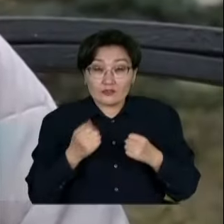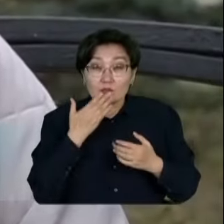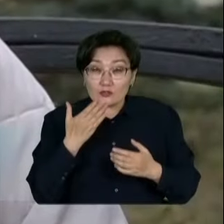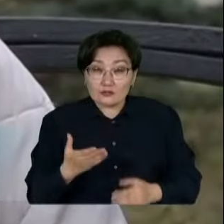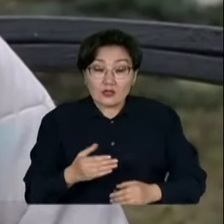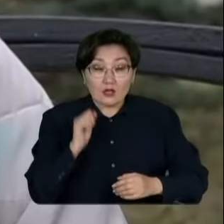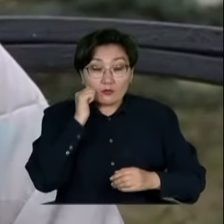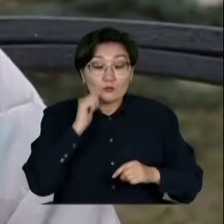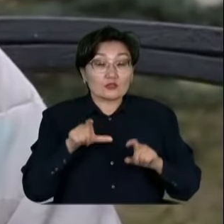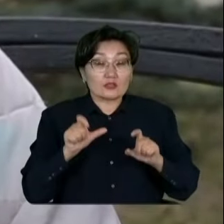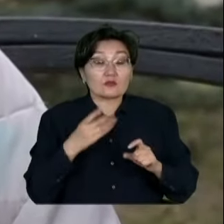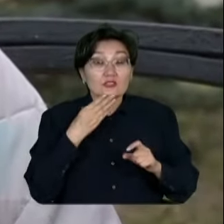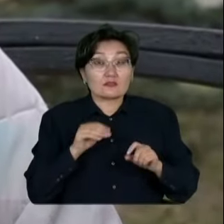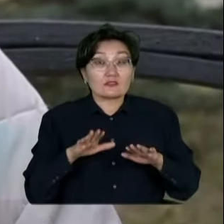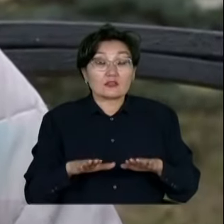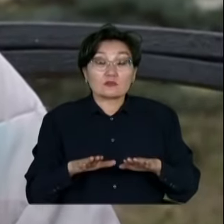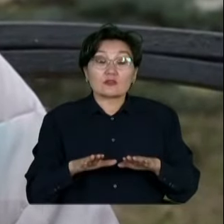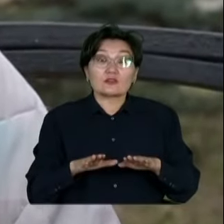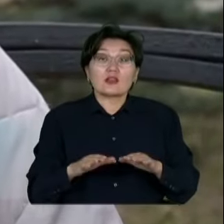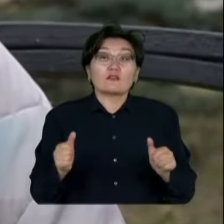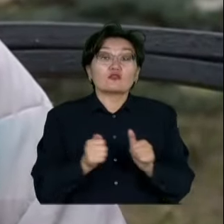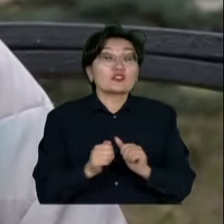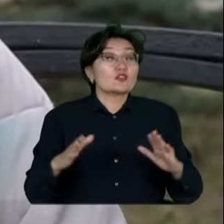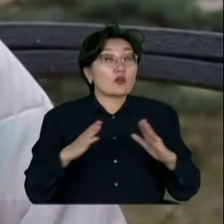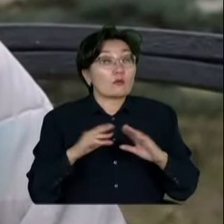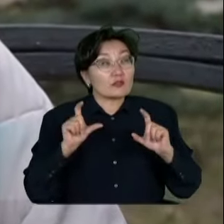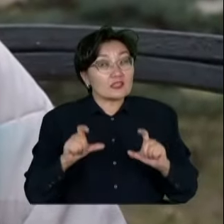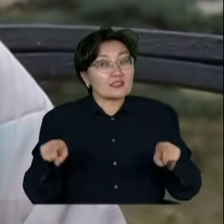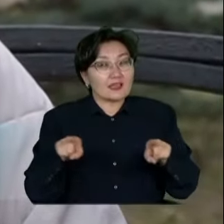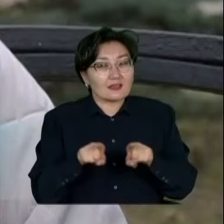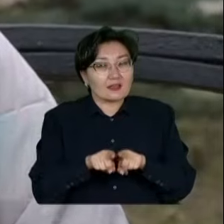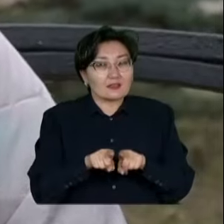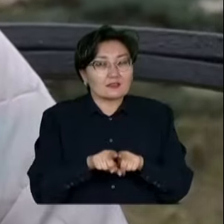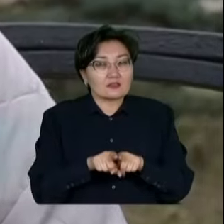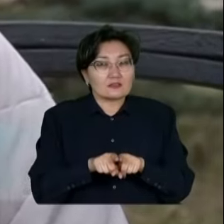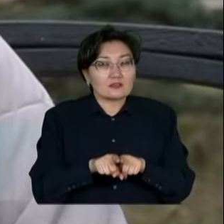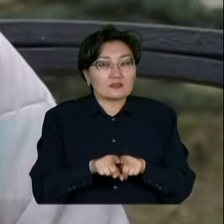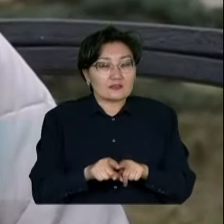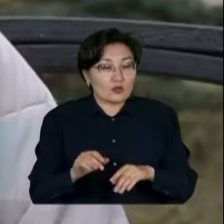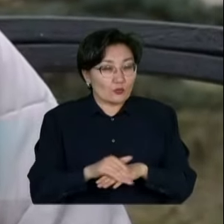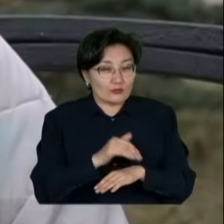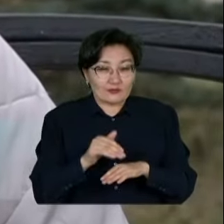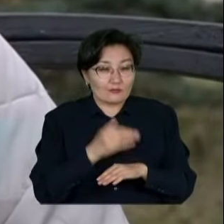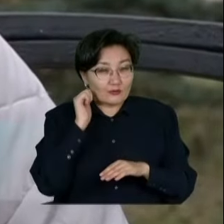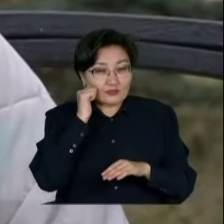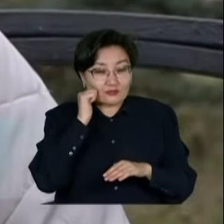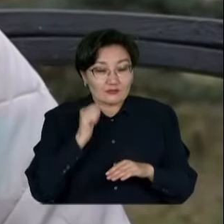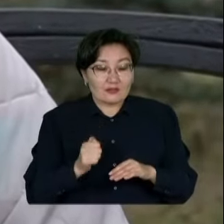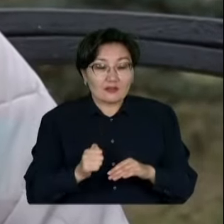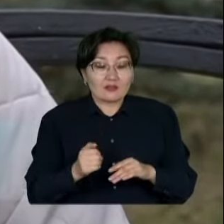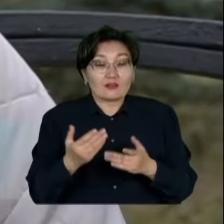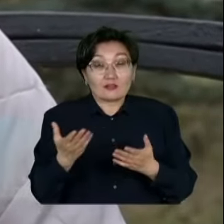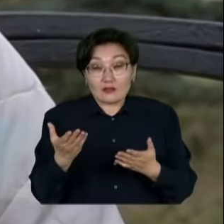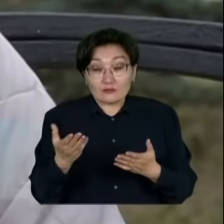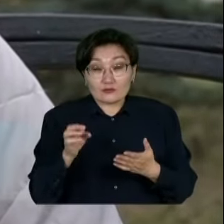Бабушка сидела на своей там лавочке возле дома и такая... Вот такая добрая бабушка, я еще думаю, боже, как